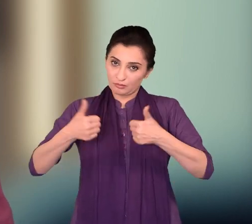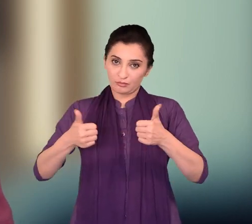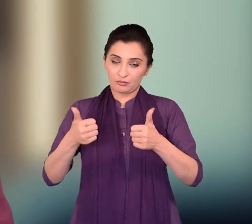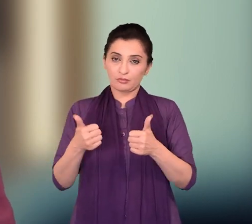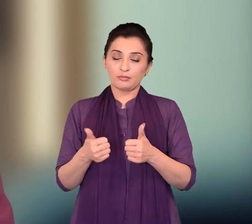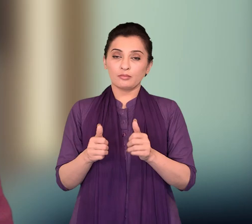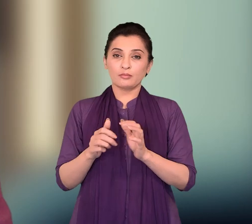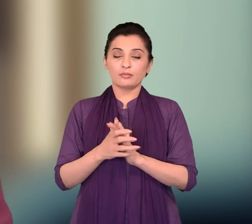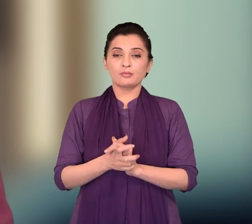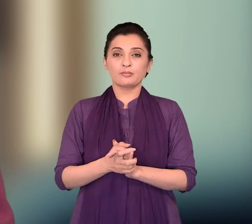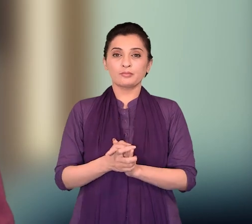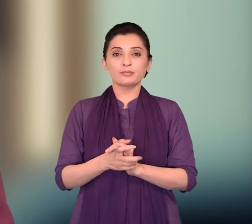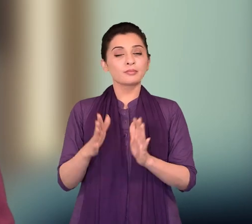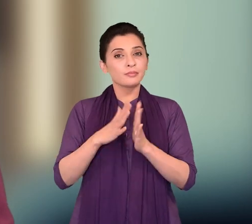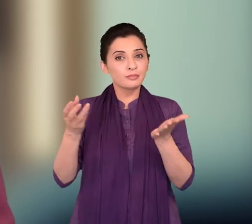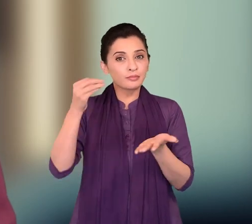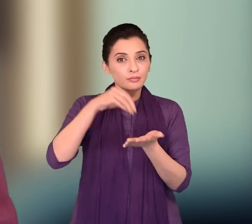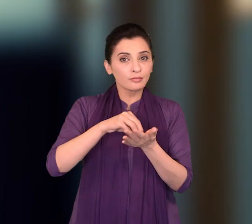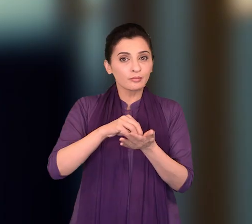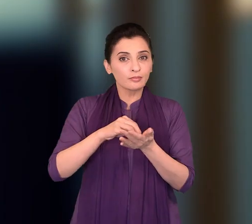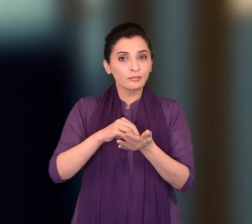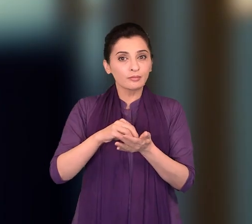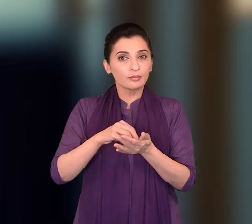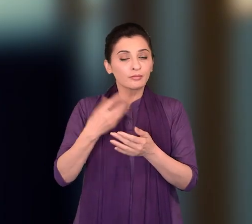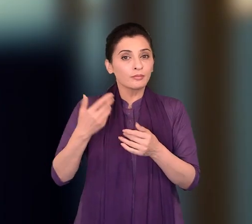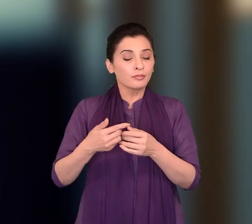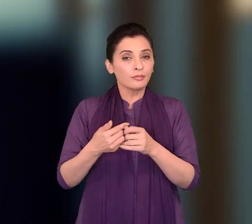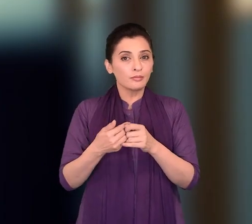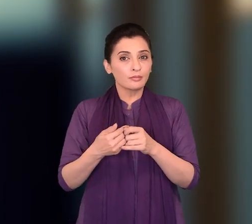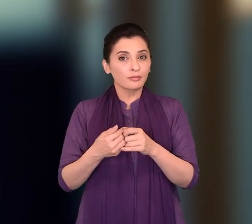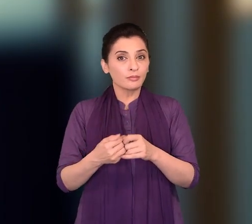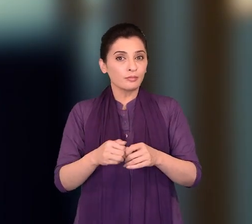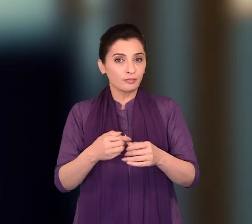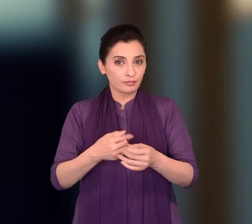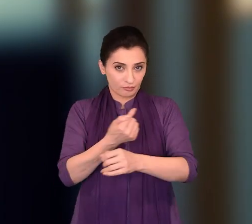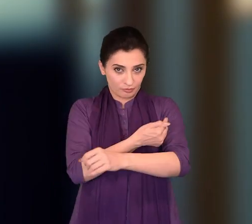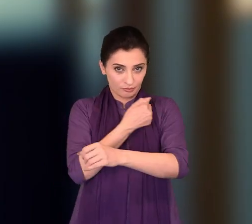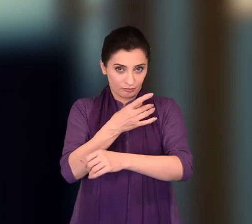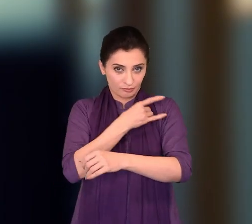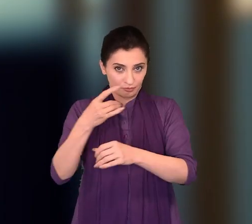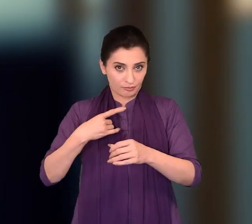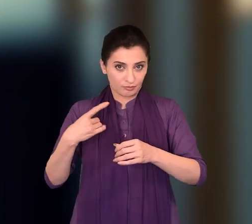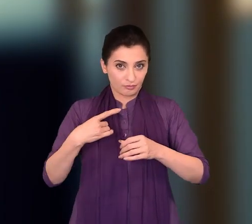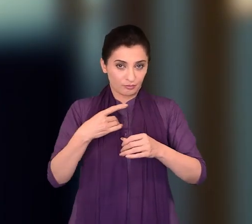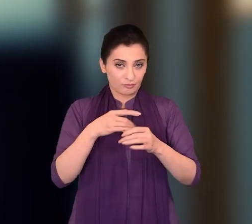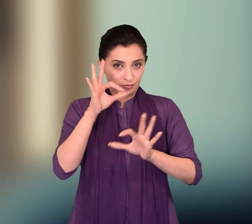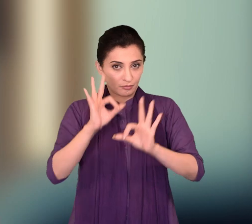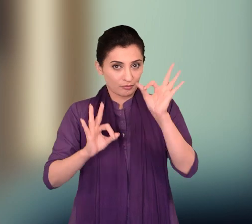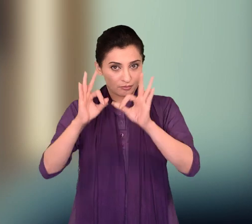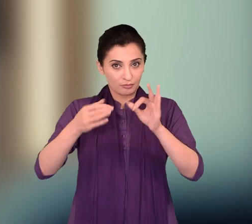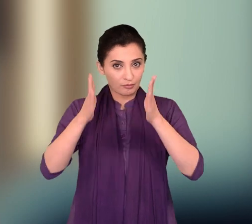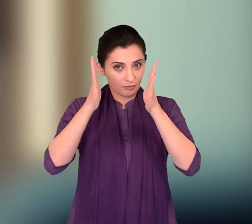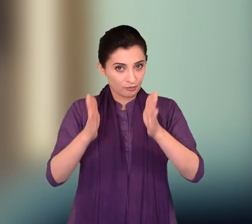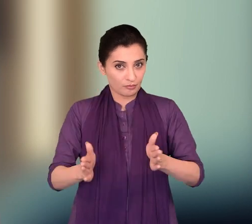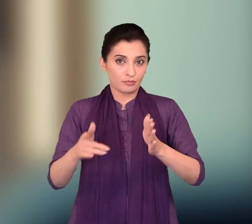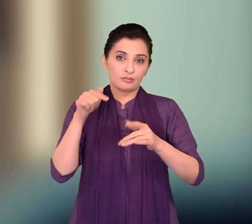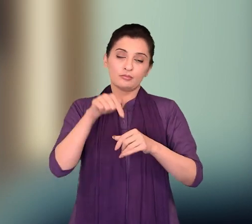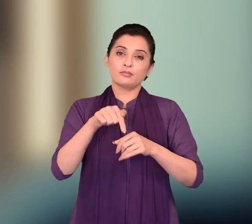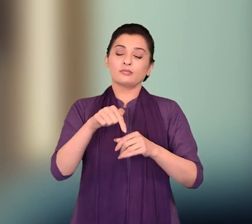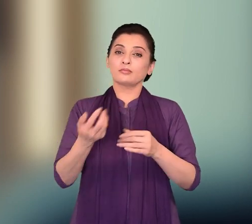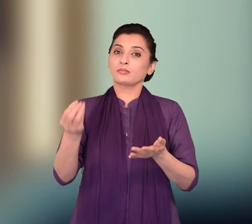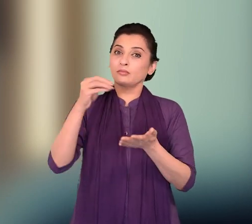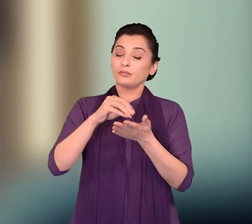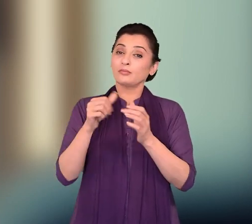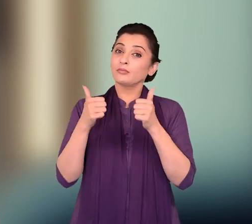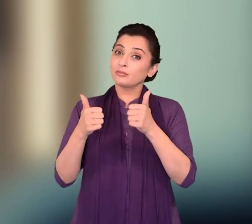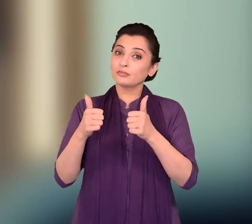وہ خود ٹریٹ کر سکتا ہے تو وہ خود ٹریٹ کرتا ہے. تو اس کا سب سے زیادہ فائدہ جو ہے ایک ریلیوڈ ہیلتھ کیئر سسٹم ایک نظر میں آئے گا, اور اس